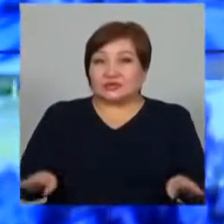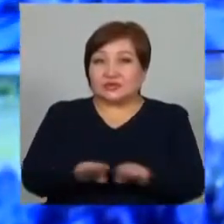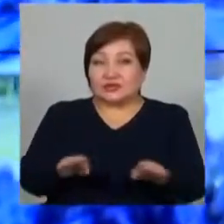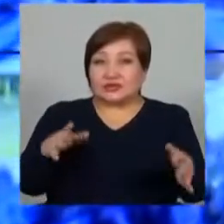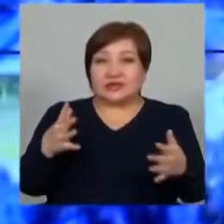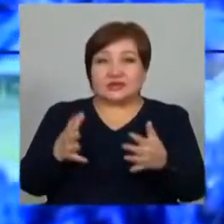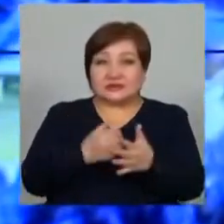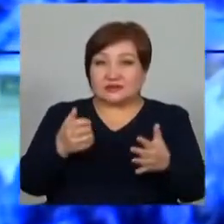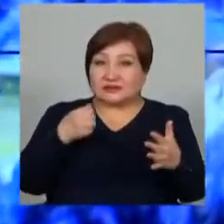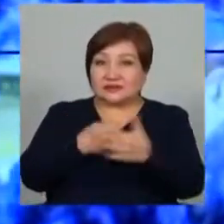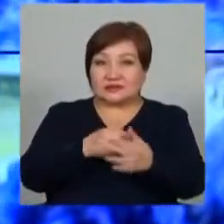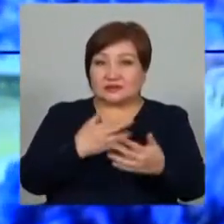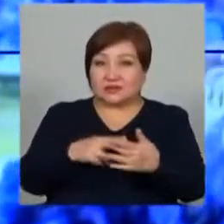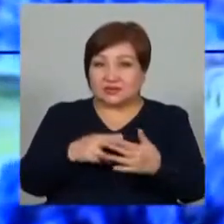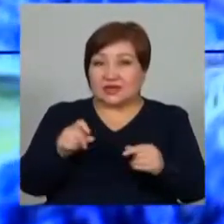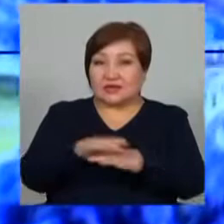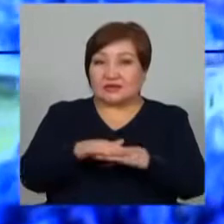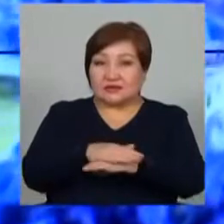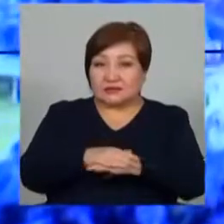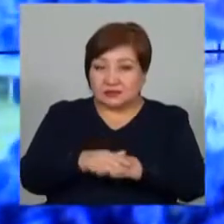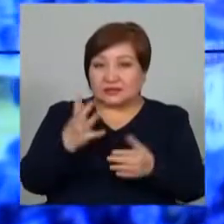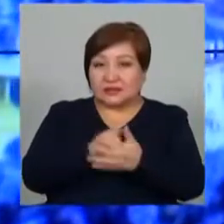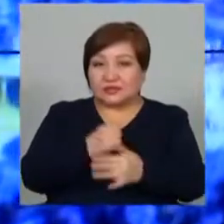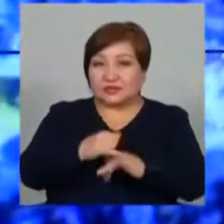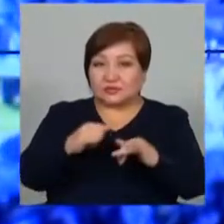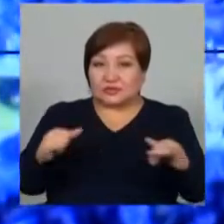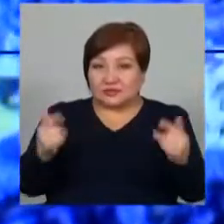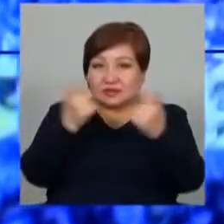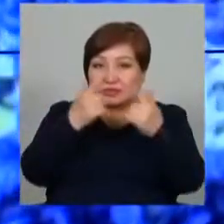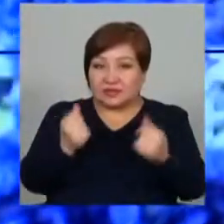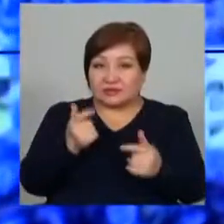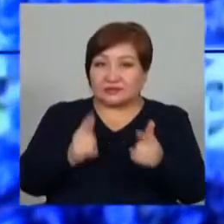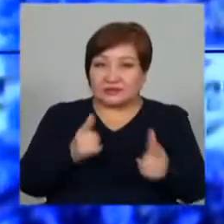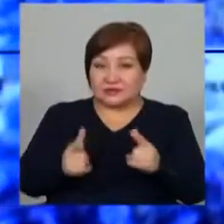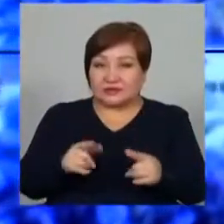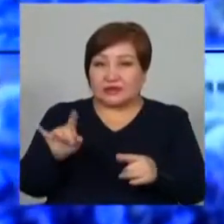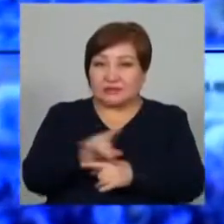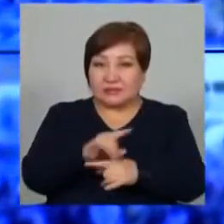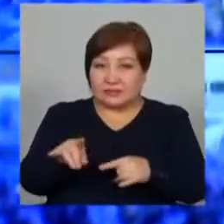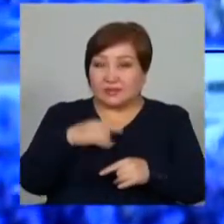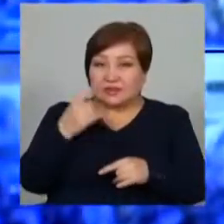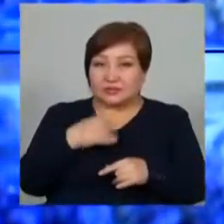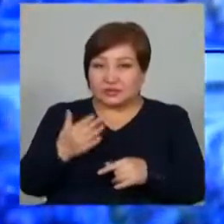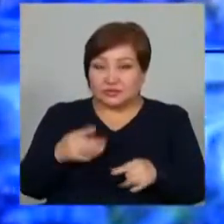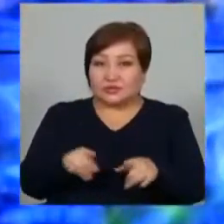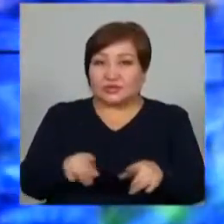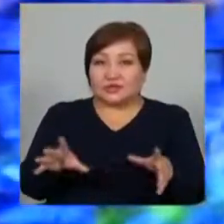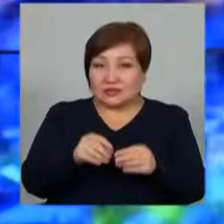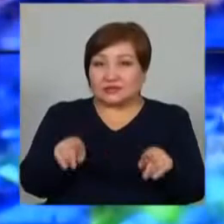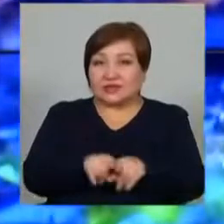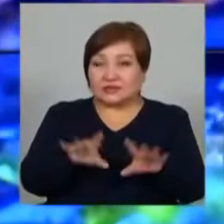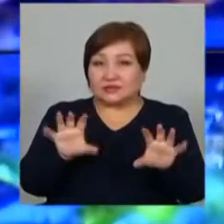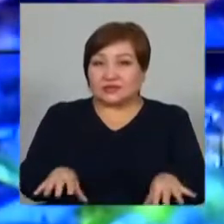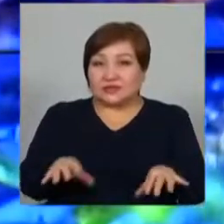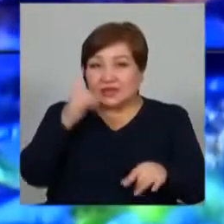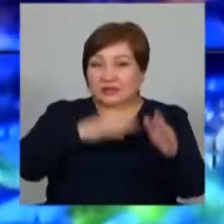тұра, халықтың табысы ұдайы өсіп келеді деген ақпарат нағыз көз бояушылық деп баға берді. Сонымен қатар президент әкімдердің жылына